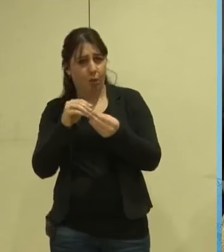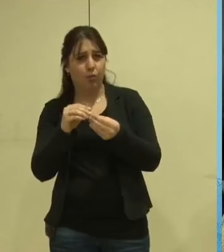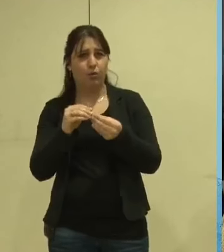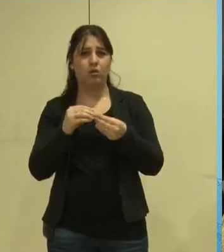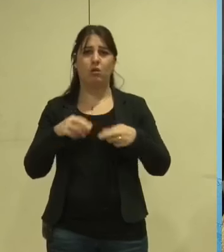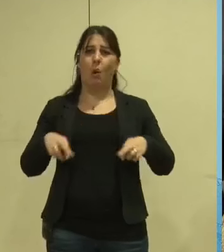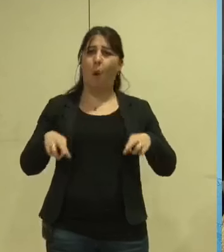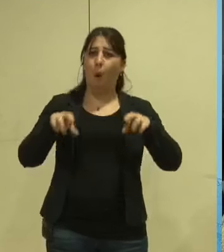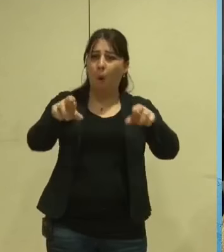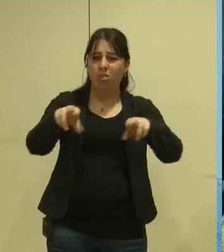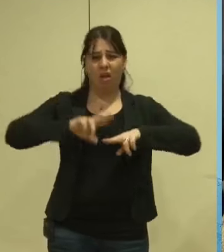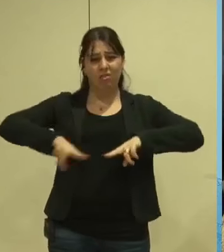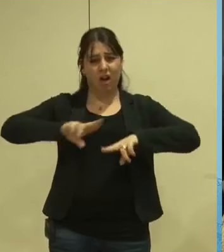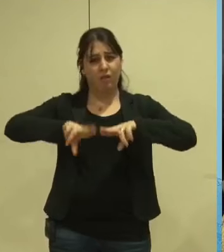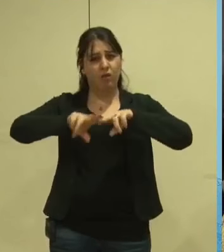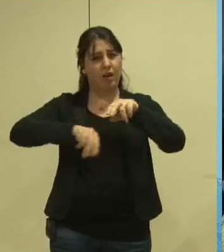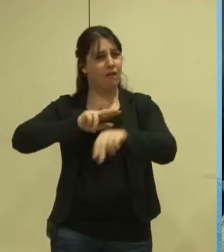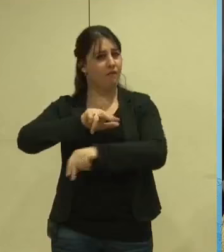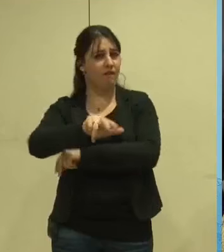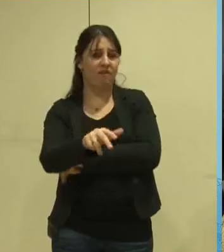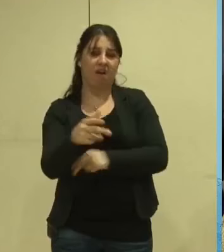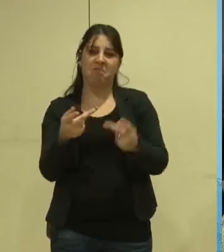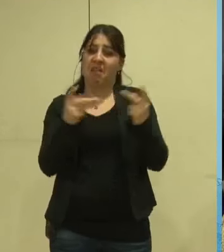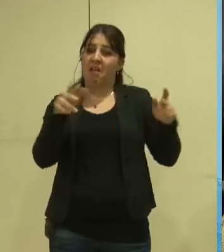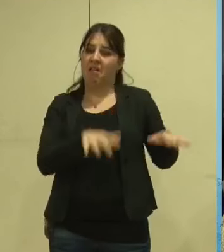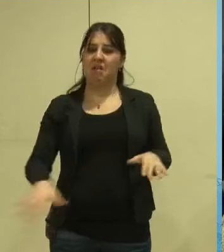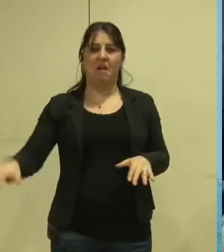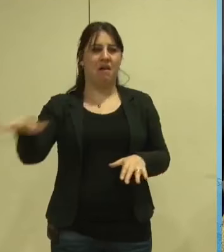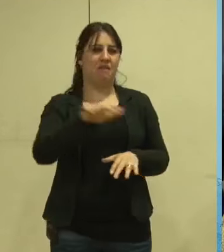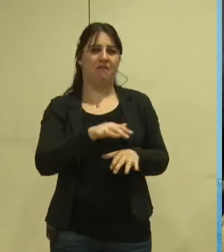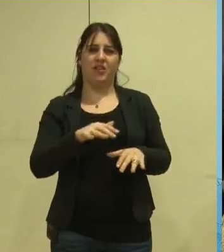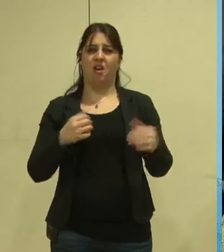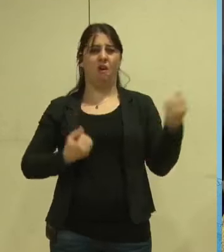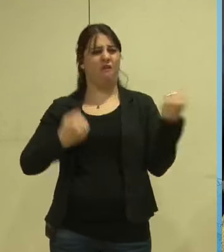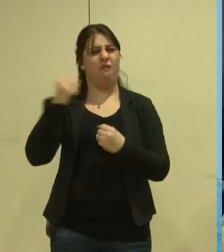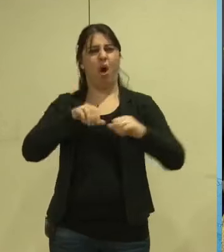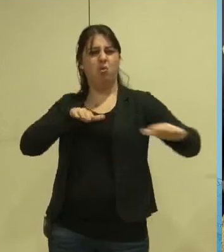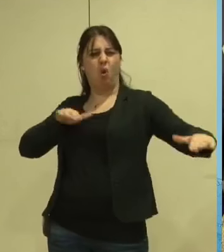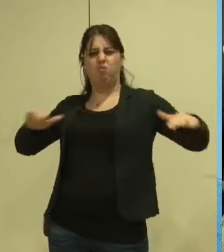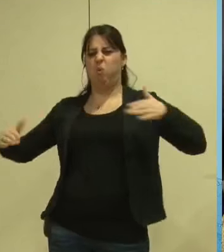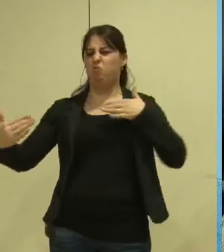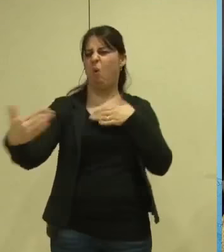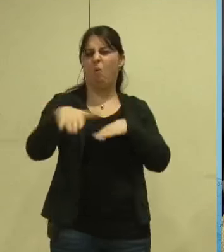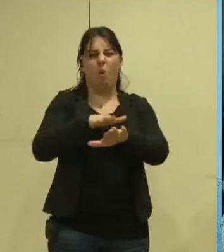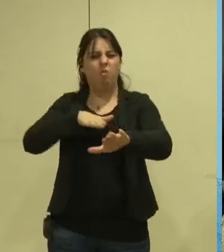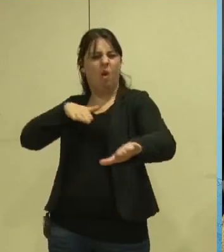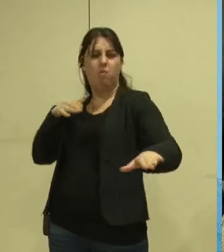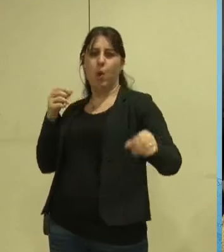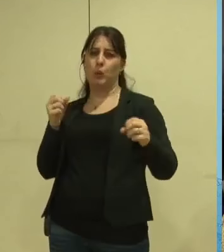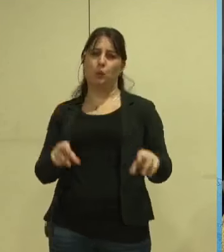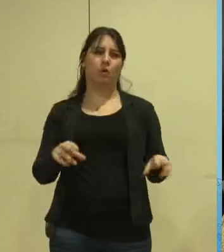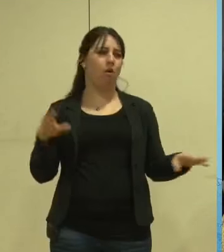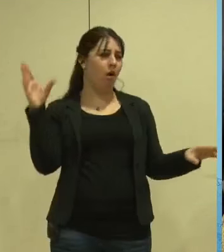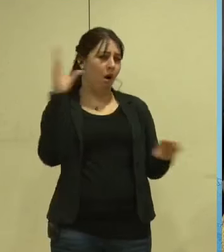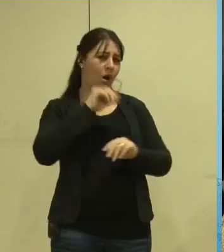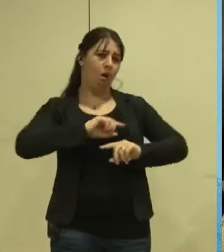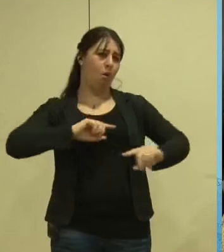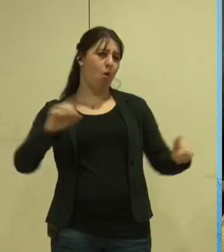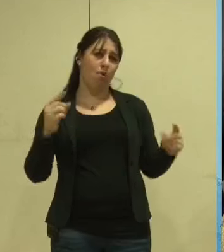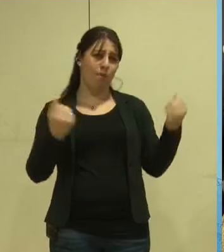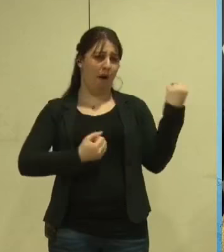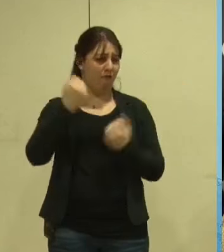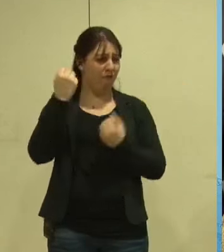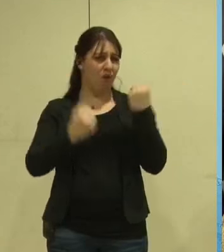voies roulantes, il régnera dans notre ville une belle cohue automobile. Mais vous semblez oublier que la voiture reste un moyen